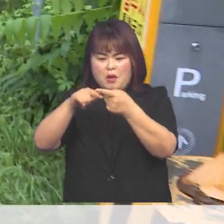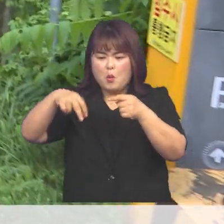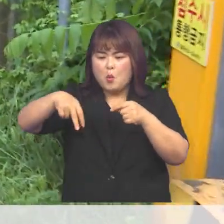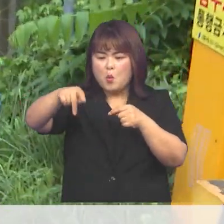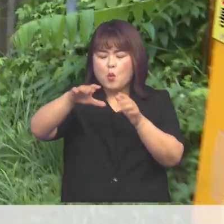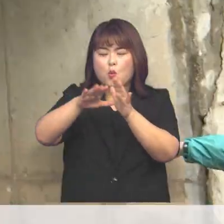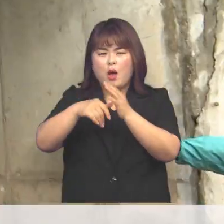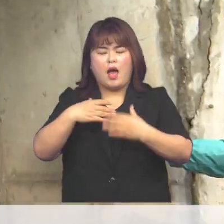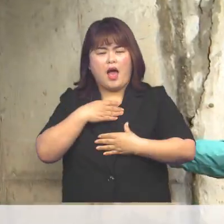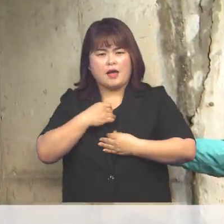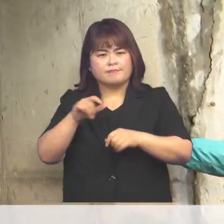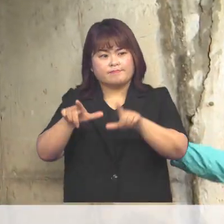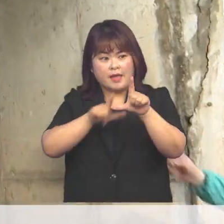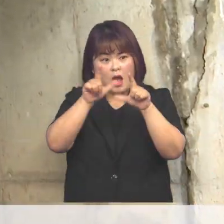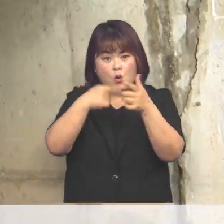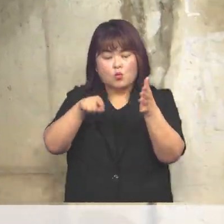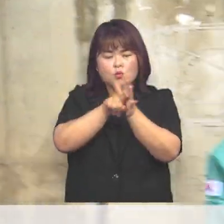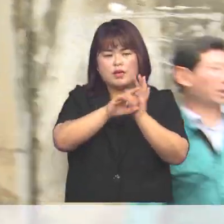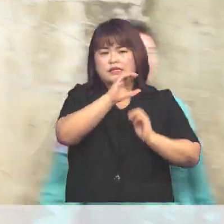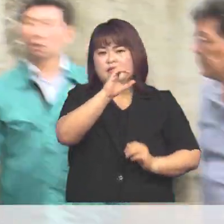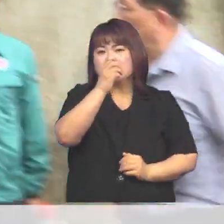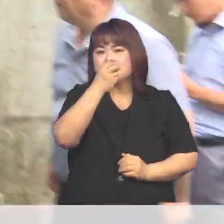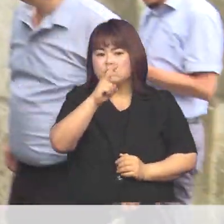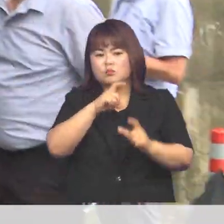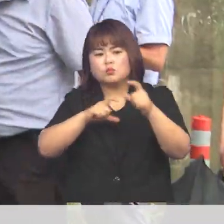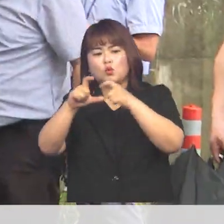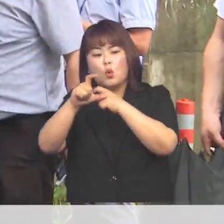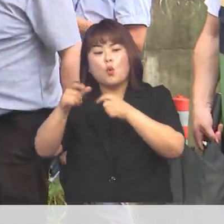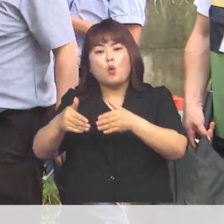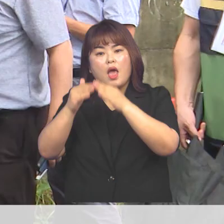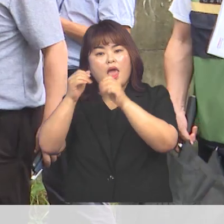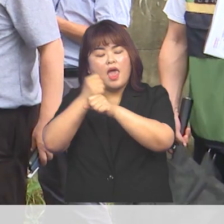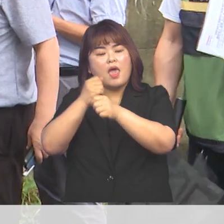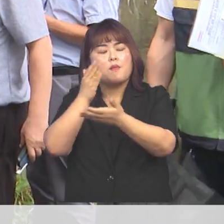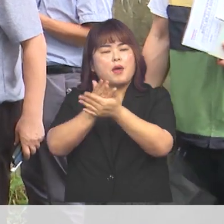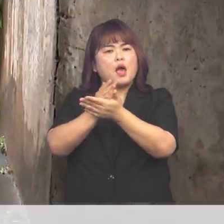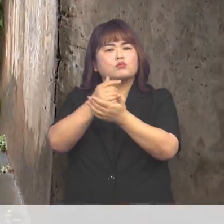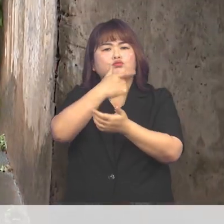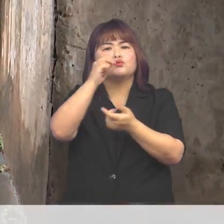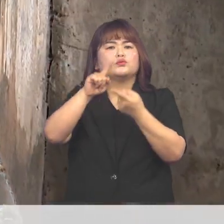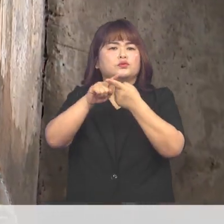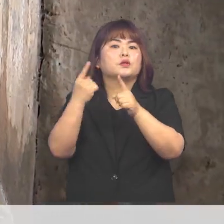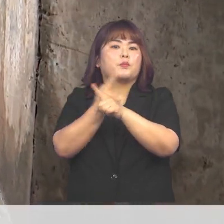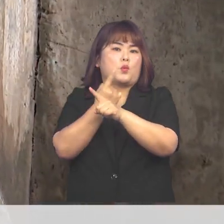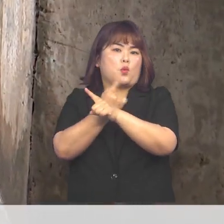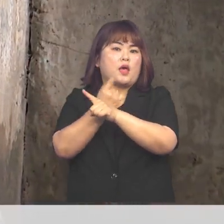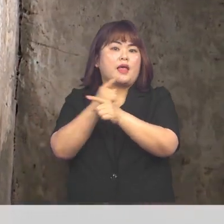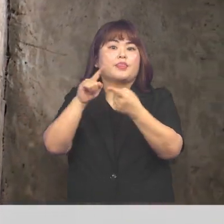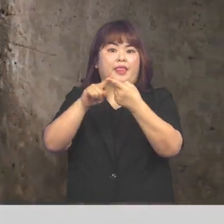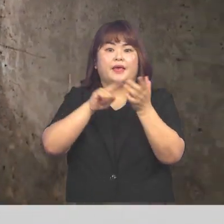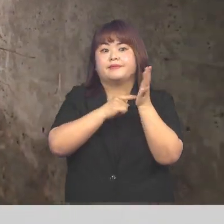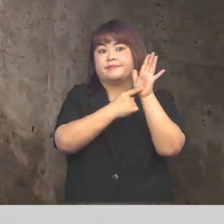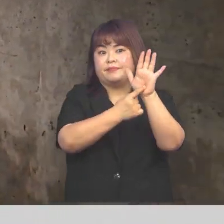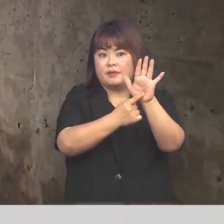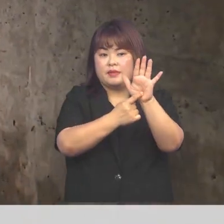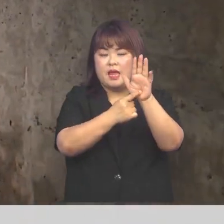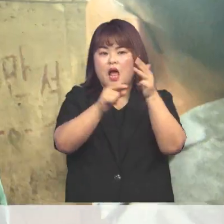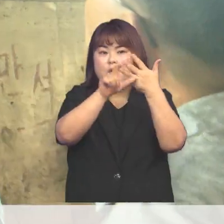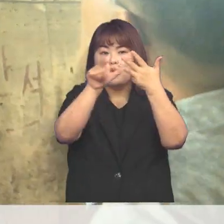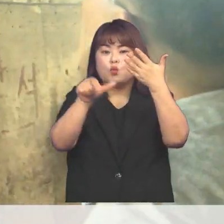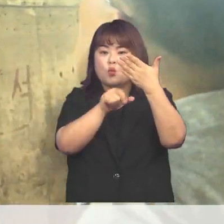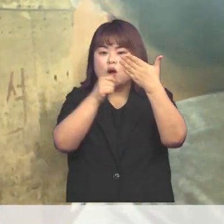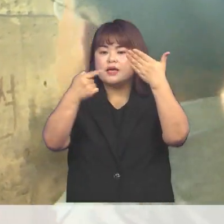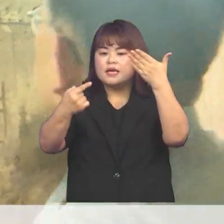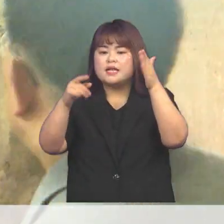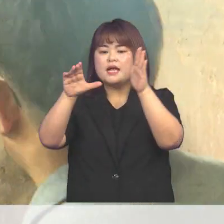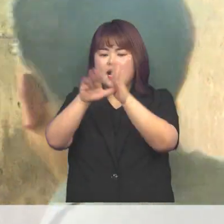수 있도록 CCTV 작동과 추가 설치 필요성 등 미흡한 부분을 보완하겠다고 말했습니다. 시는 다음 달 1일까지